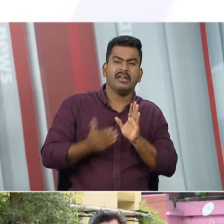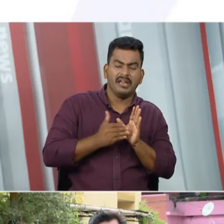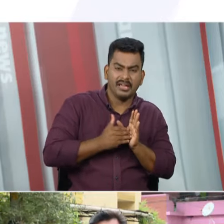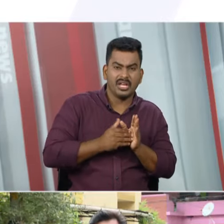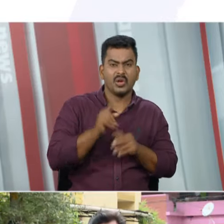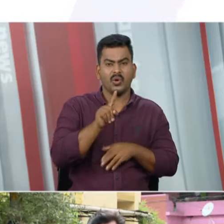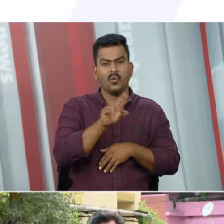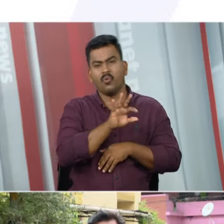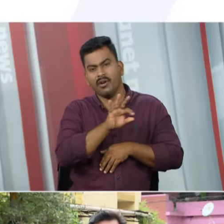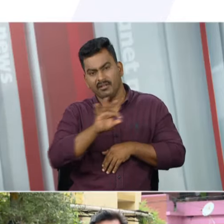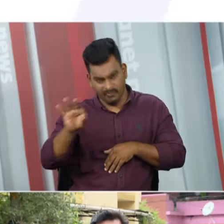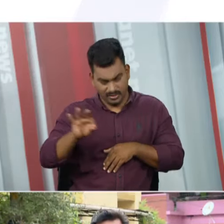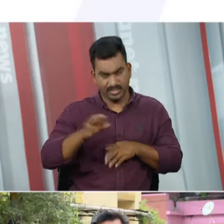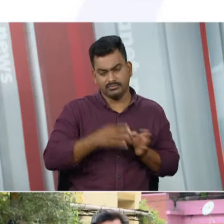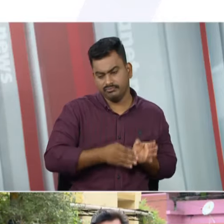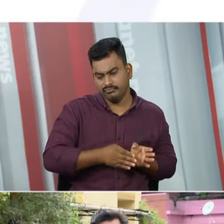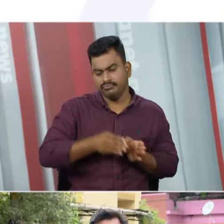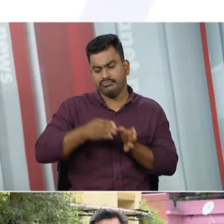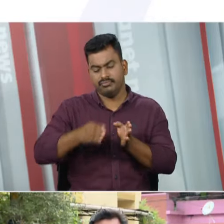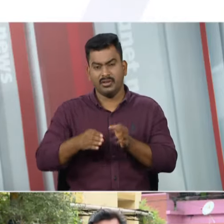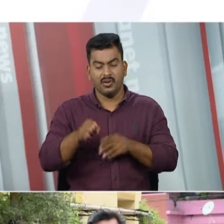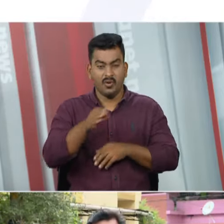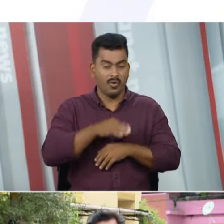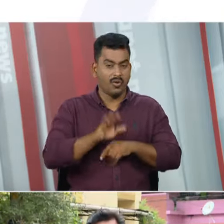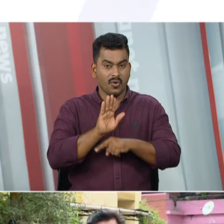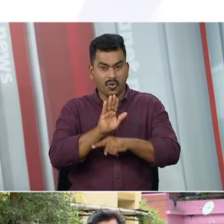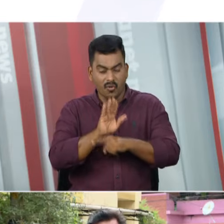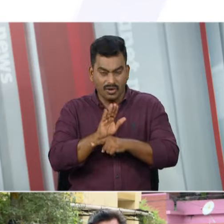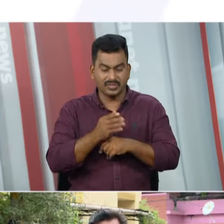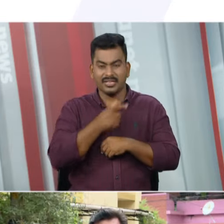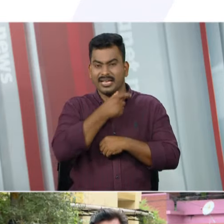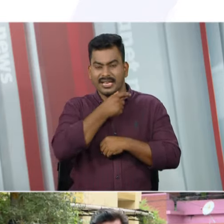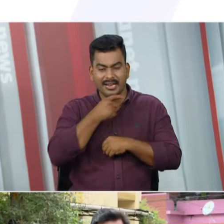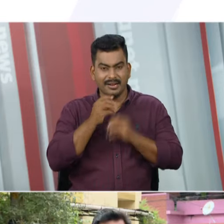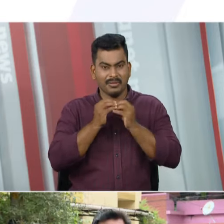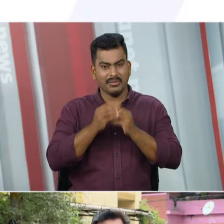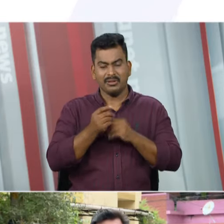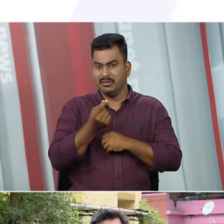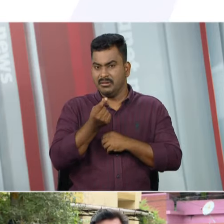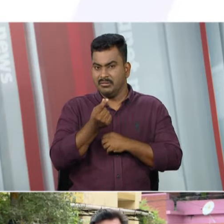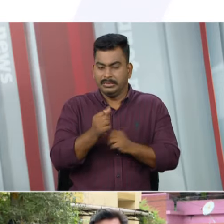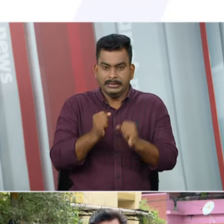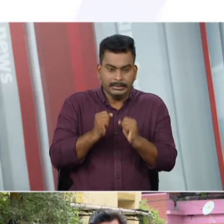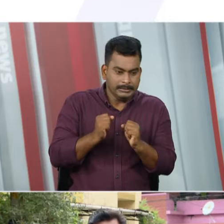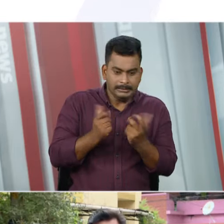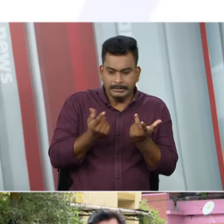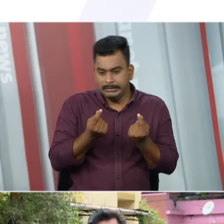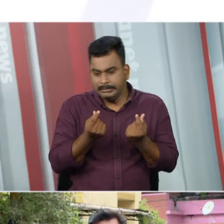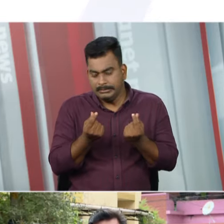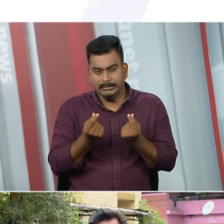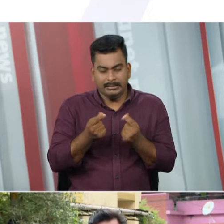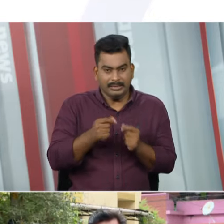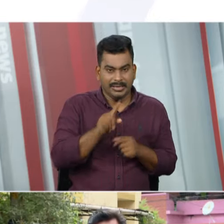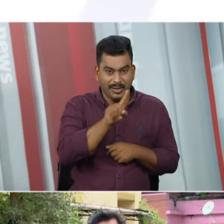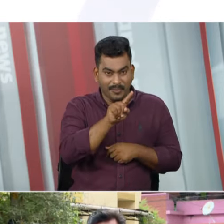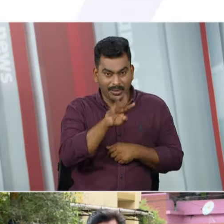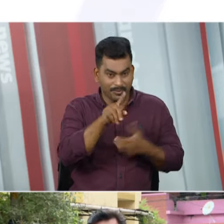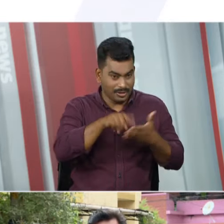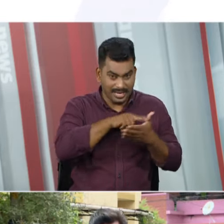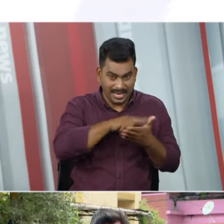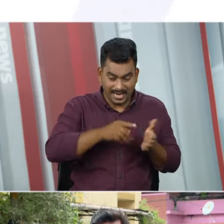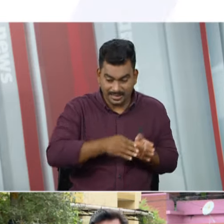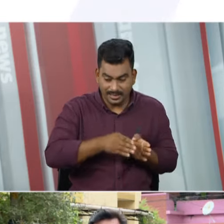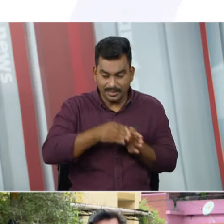ഒരാഴ്ച കൂടി അധികം മാറണം. അത് സാമ്പത്തികമായി തന്നെ പലതരത്തിലുള്ള ചിലവ്, കാരണം വാഹനങ്ങൾക്ക് കൂടുതൽ ചിലവ് വരും, പലതരത്തിലുള്ള പ്രചരണ